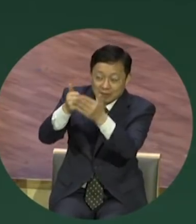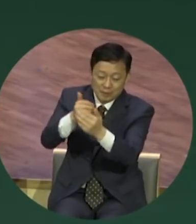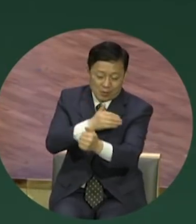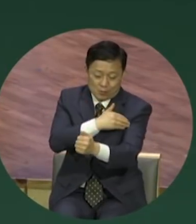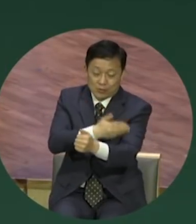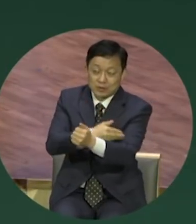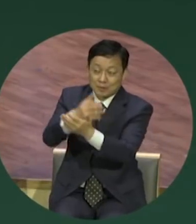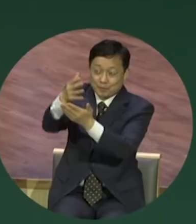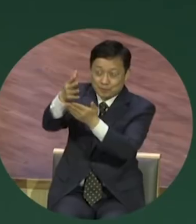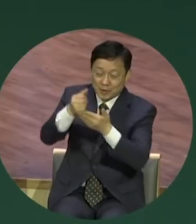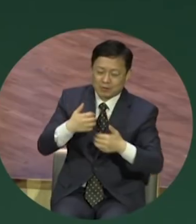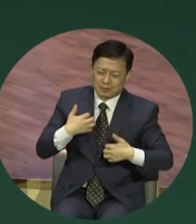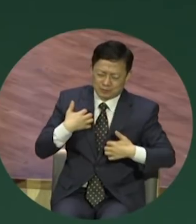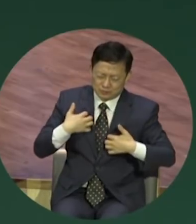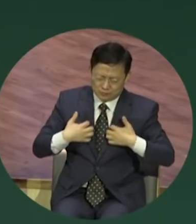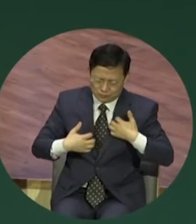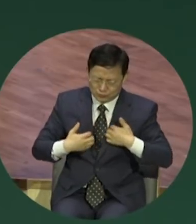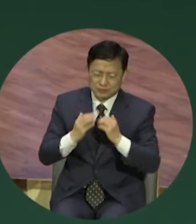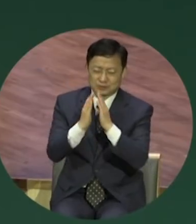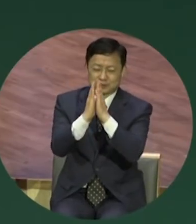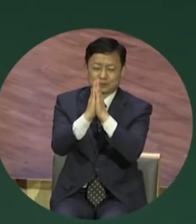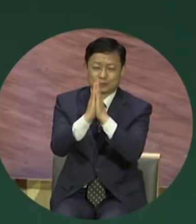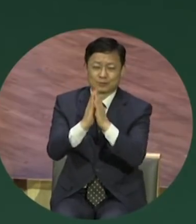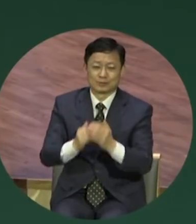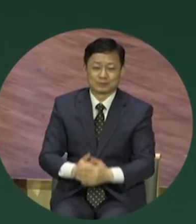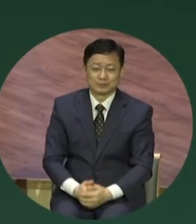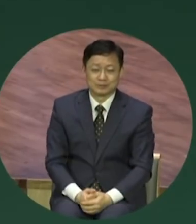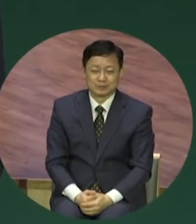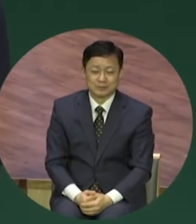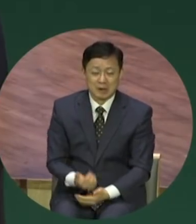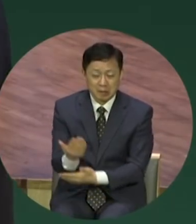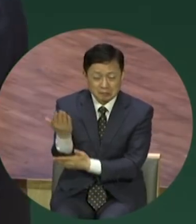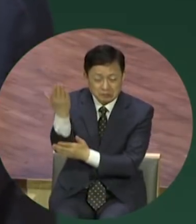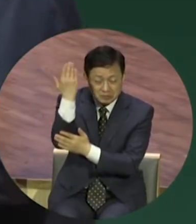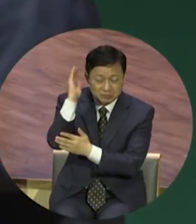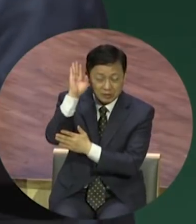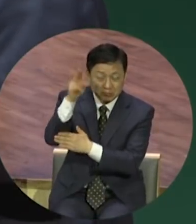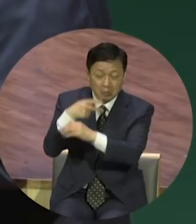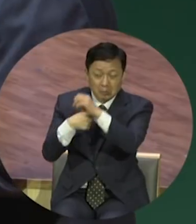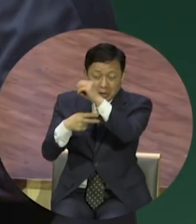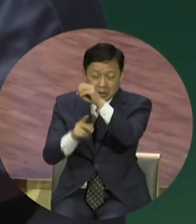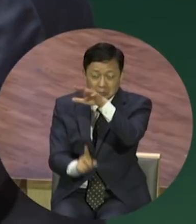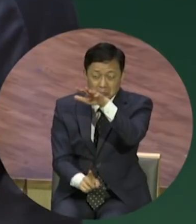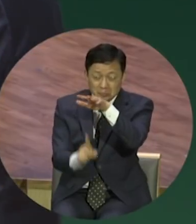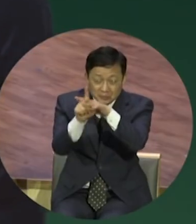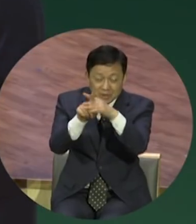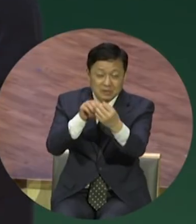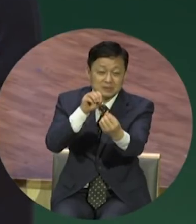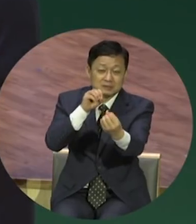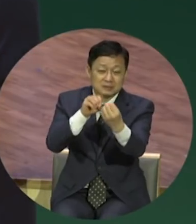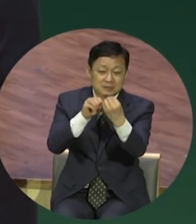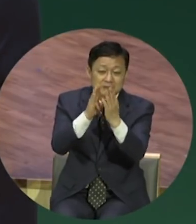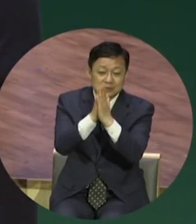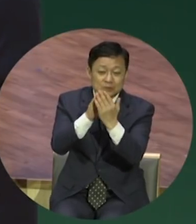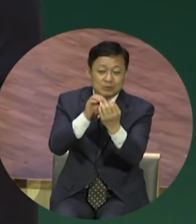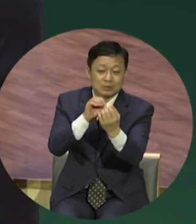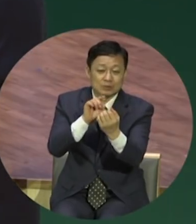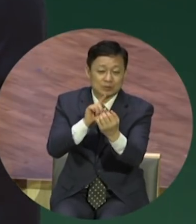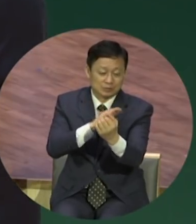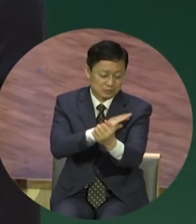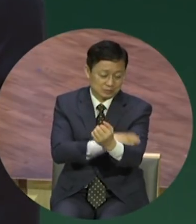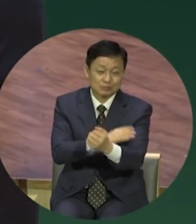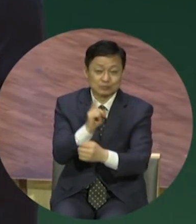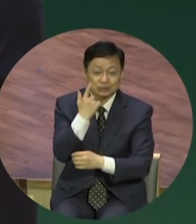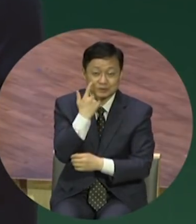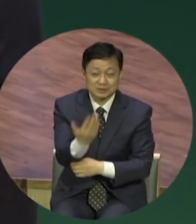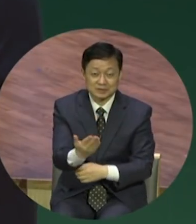되는 전무후무한 하나님의 계획이 뭐냐? What is God's unprecedented, never repeated purpose and will for you to carry out military missions